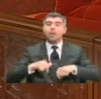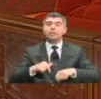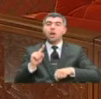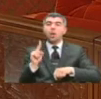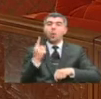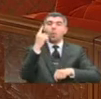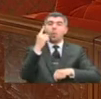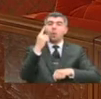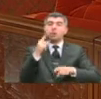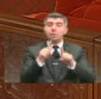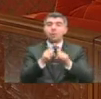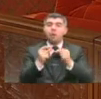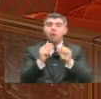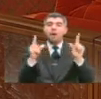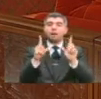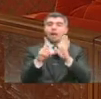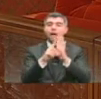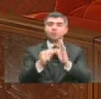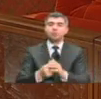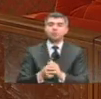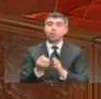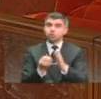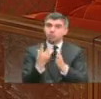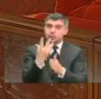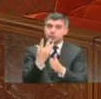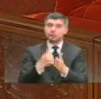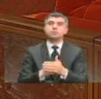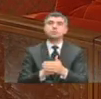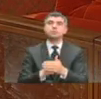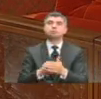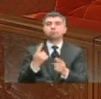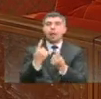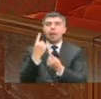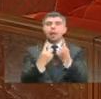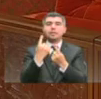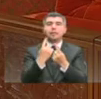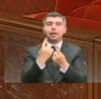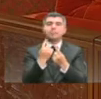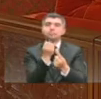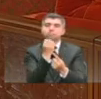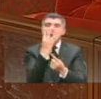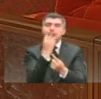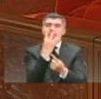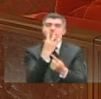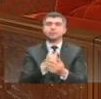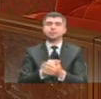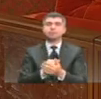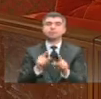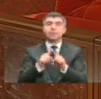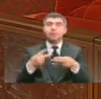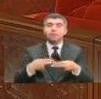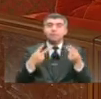ديال الجمعيات، واللي جديد هو انه في 11 مارس كان واحد المنشور جديد ديال السيد رئيس